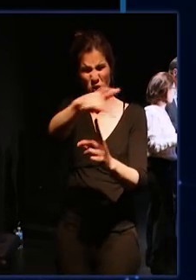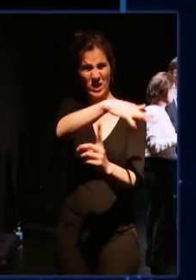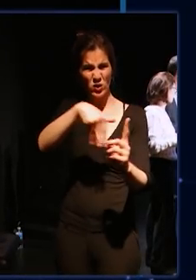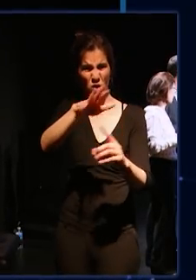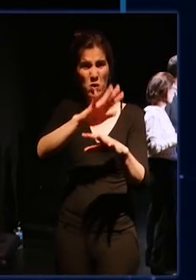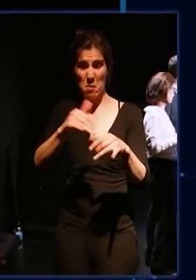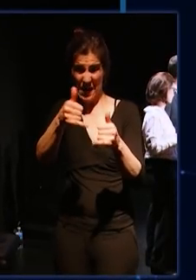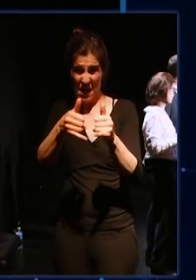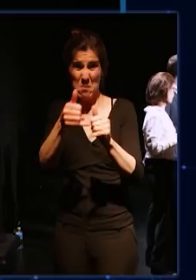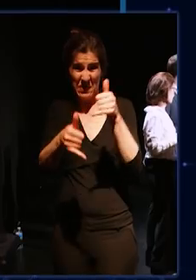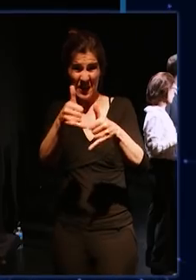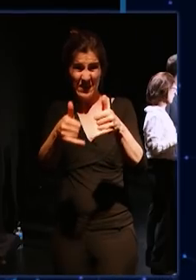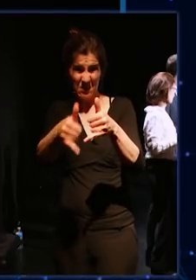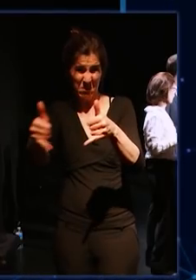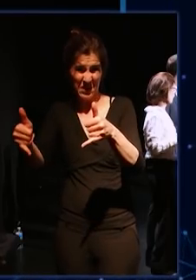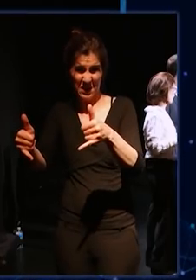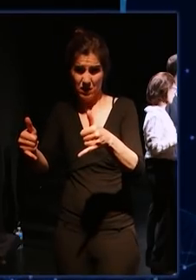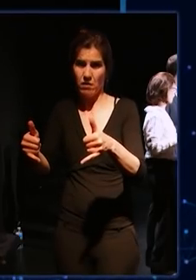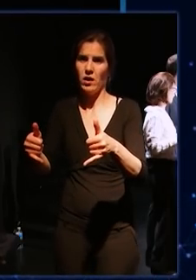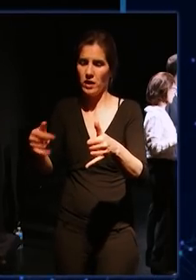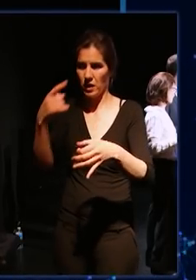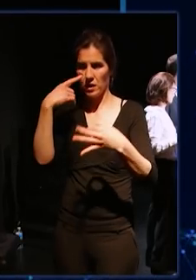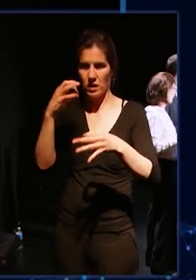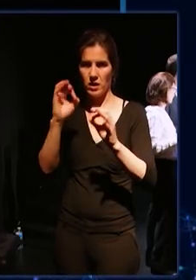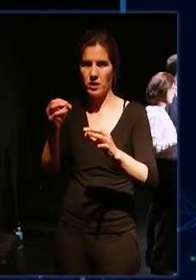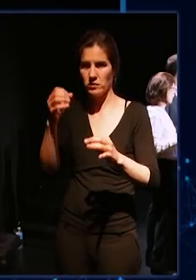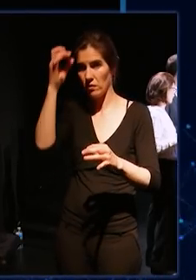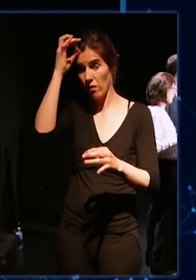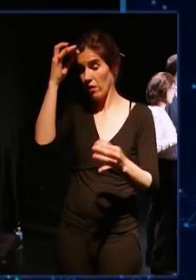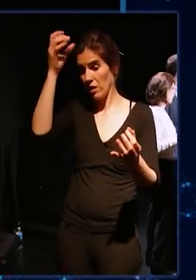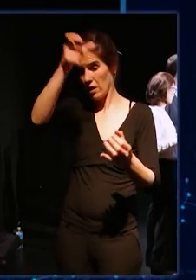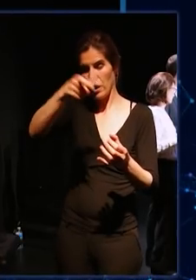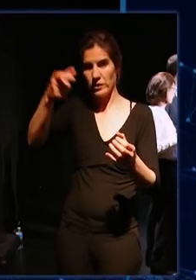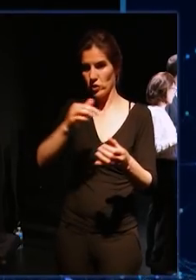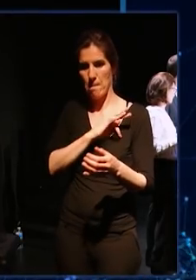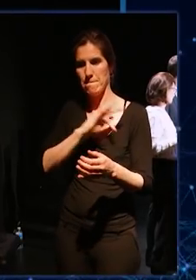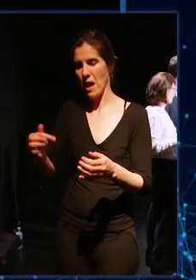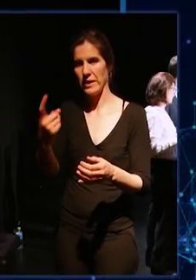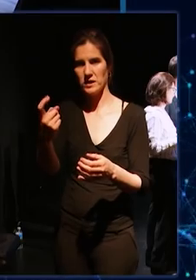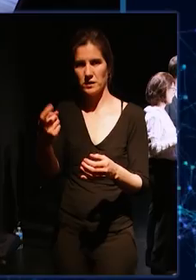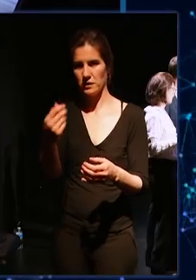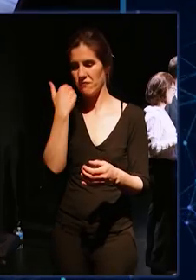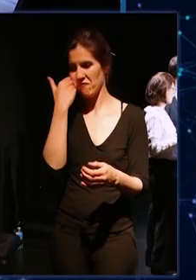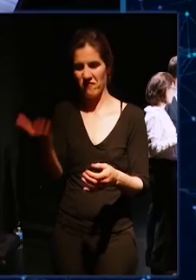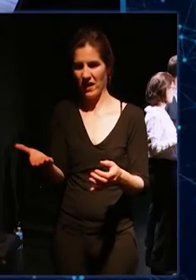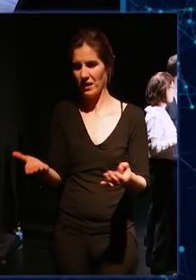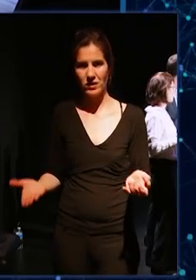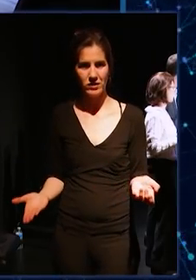de bicicletas. Desde luego, el genio que ha diseñado ese aparcamiento pues realmente merece un premio. Laia Muñoz.